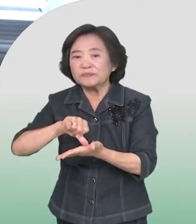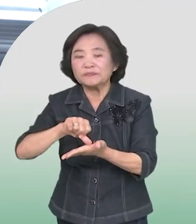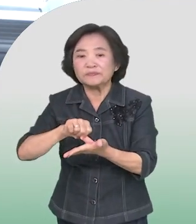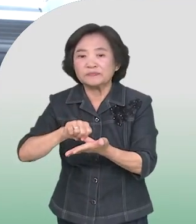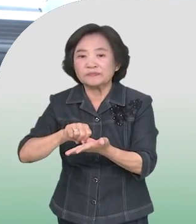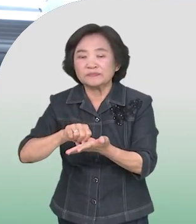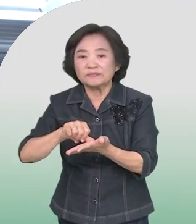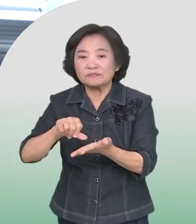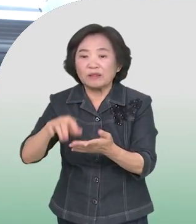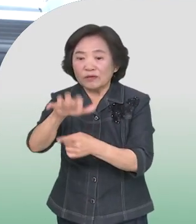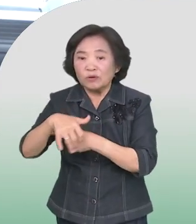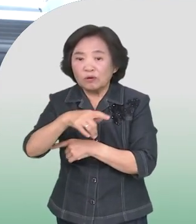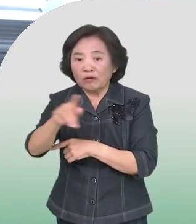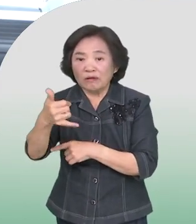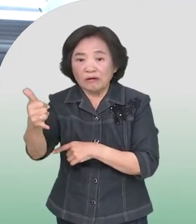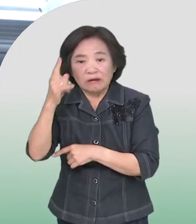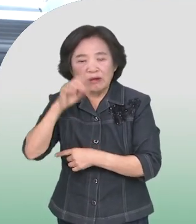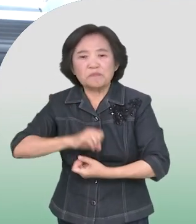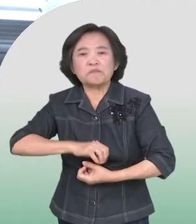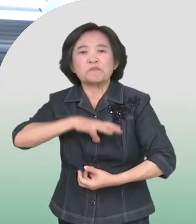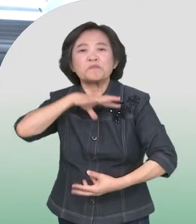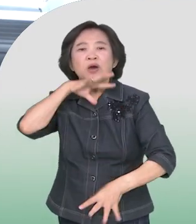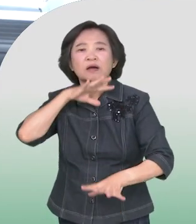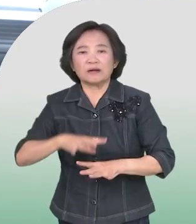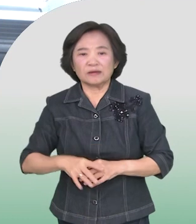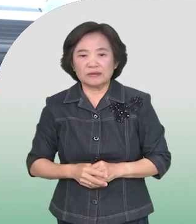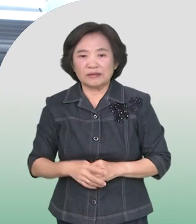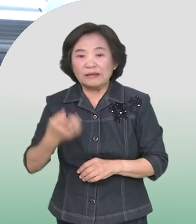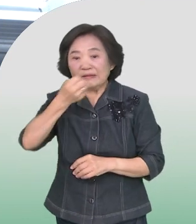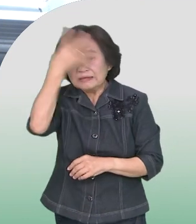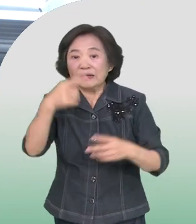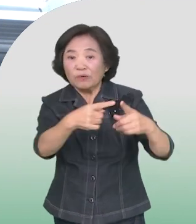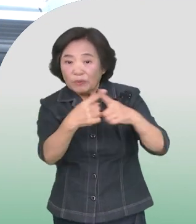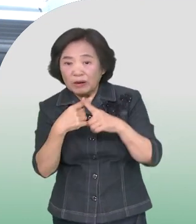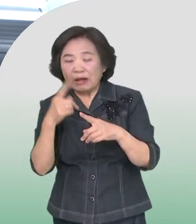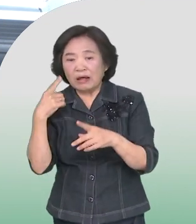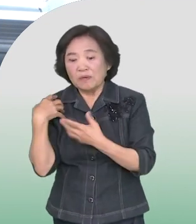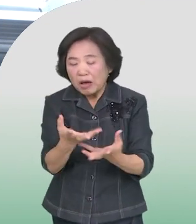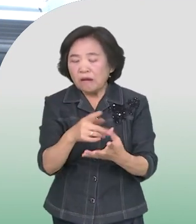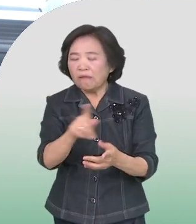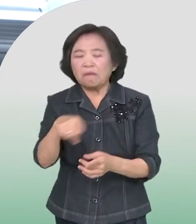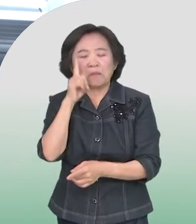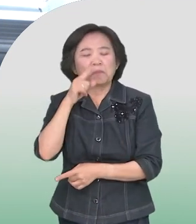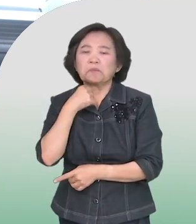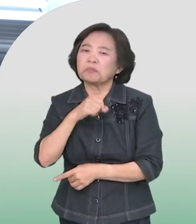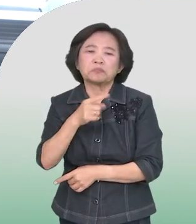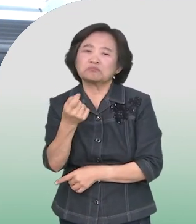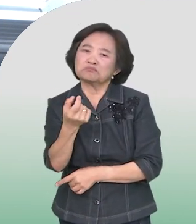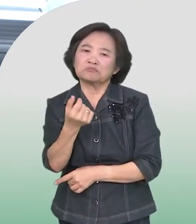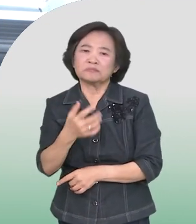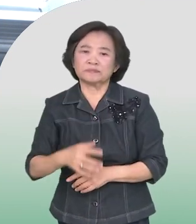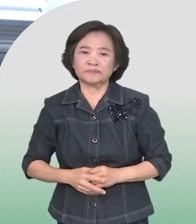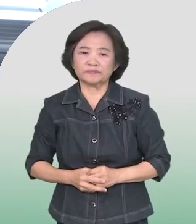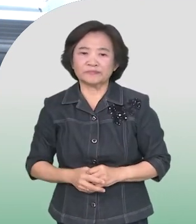正年有工作的农民年纪也大嘅，后生转来食的嘅资源也少，所以